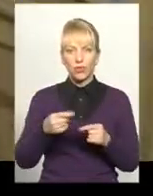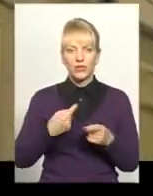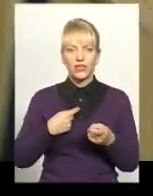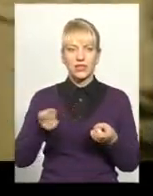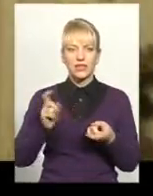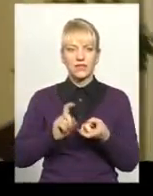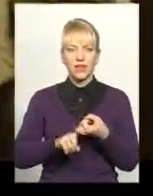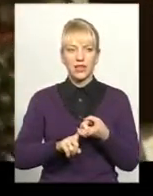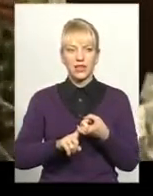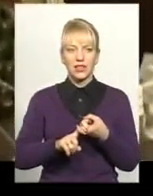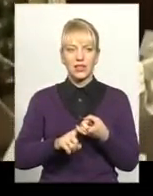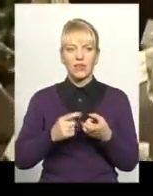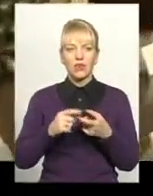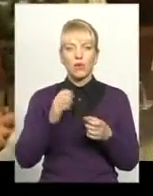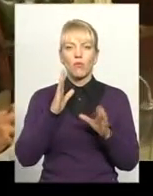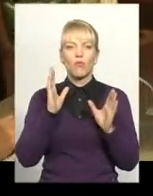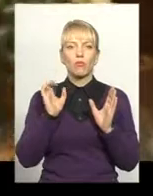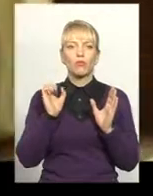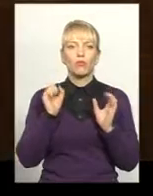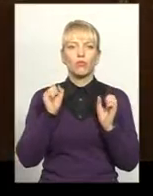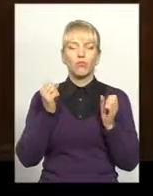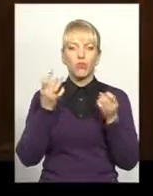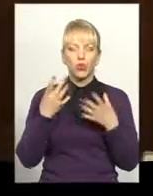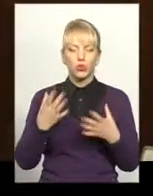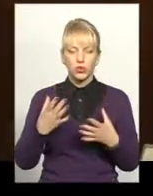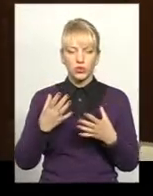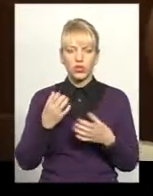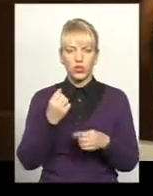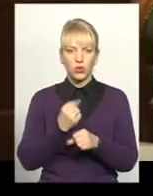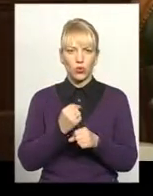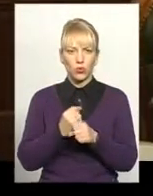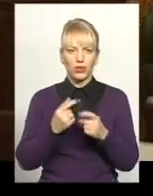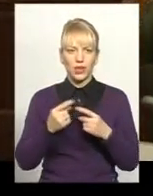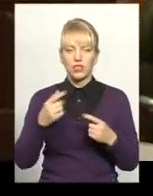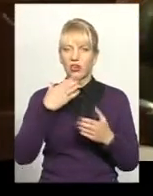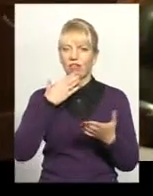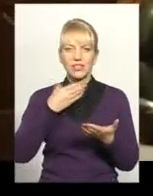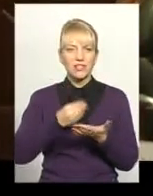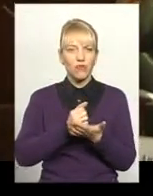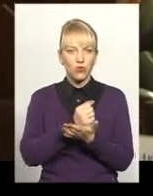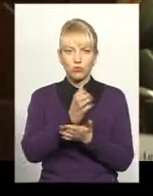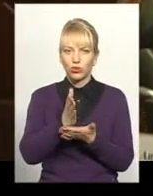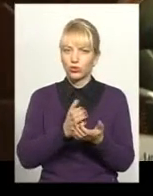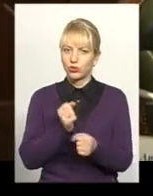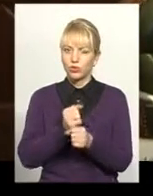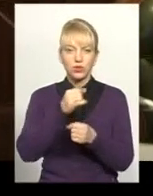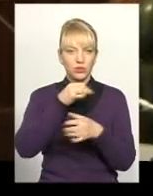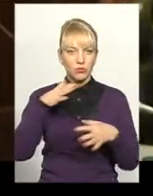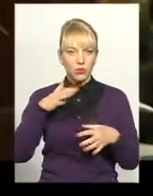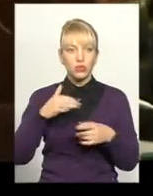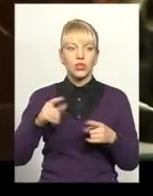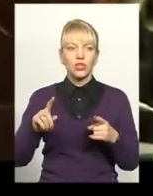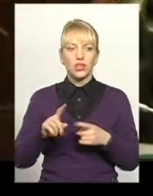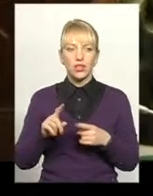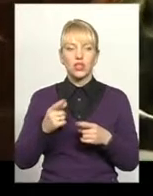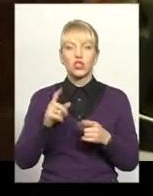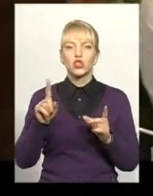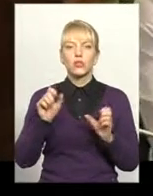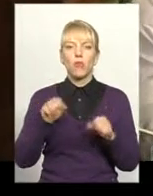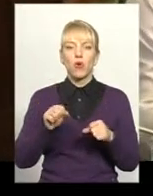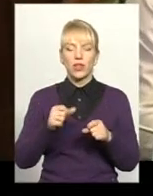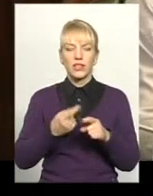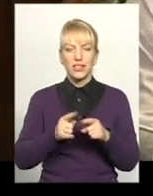можуть тільки прості речі робити. Свою мережу вони розгорнути по суті не можуть. І, власне, щоб вони це могли зробити, і